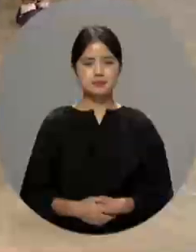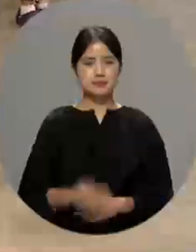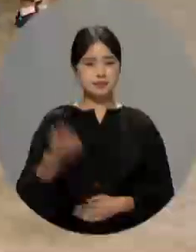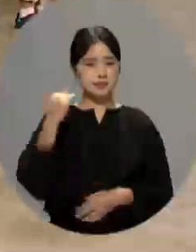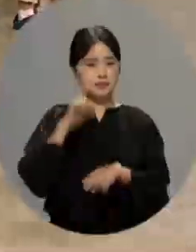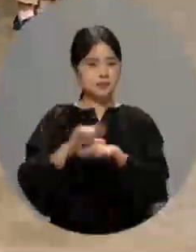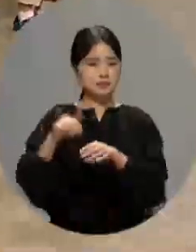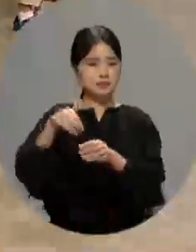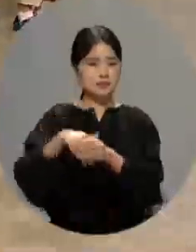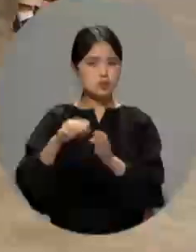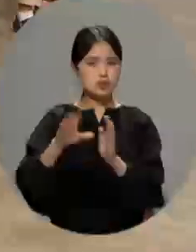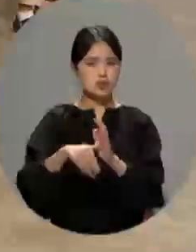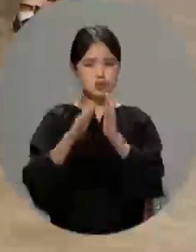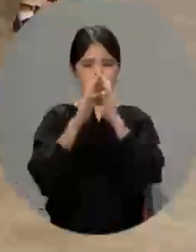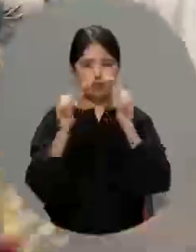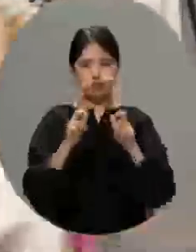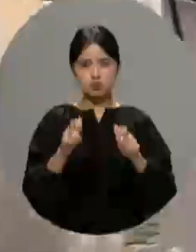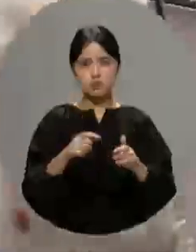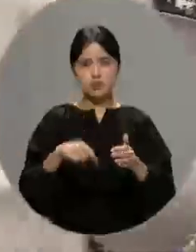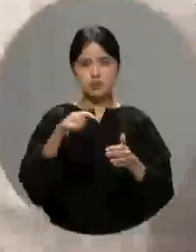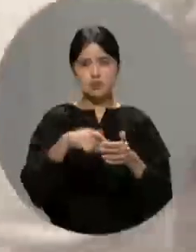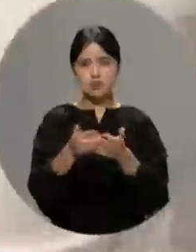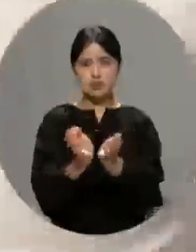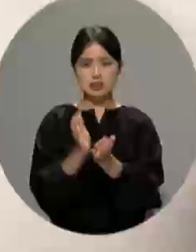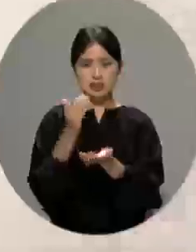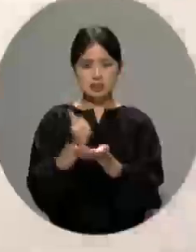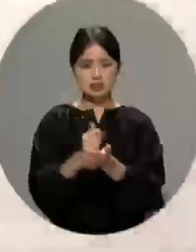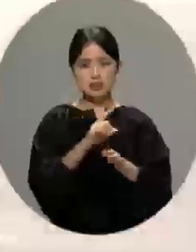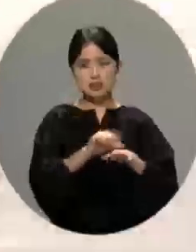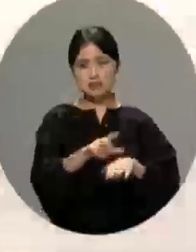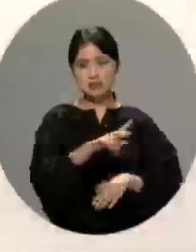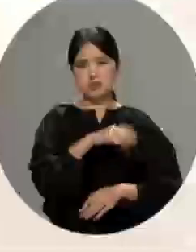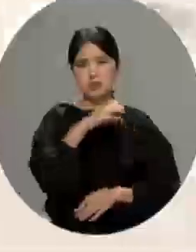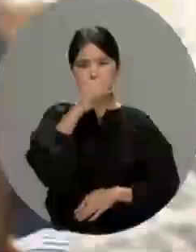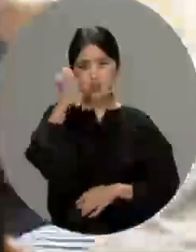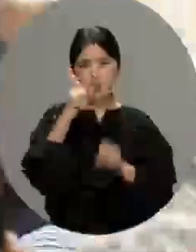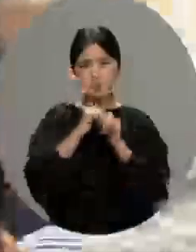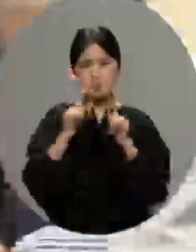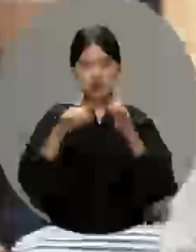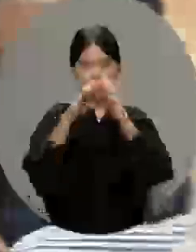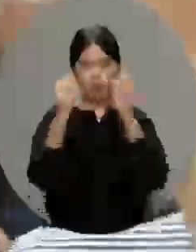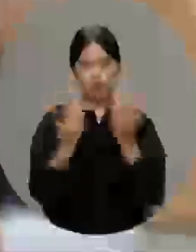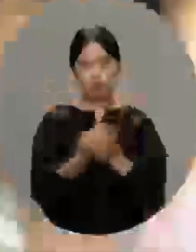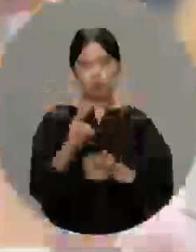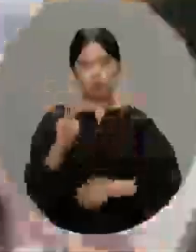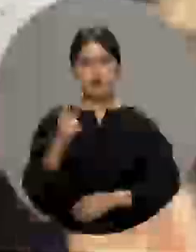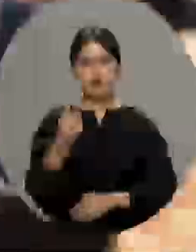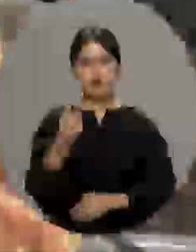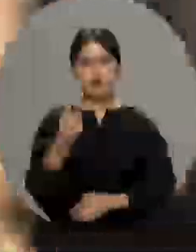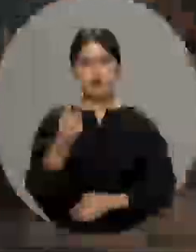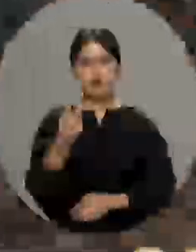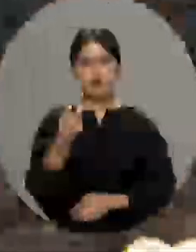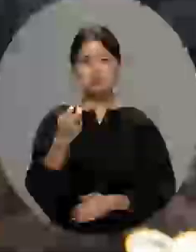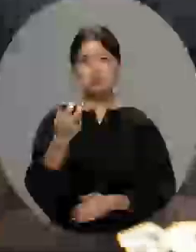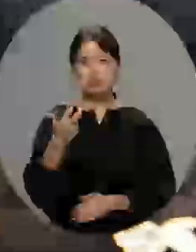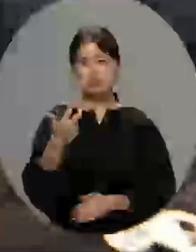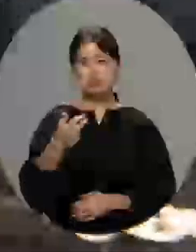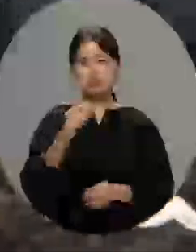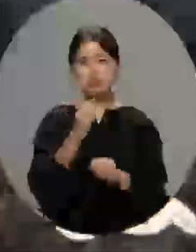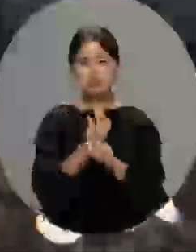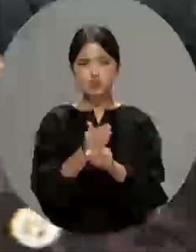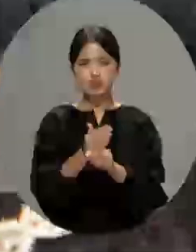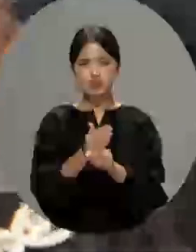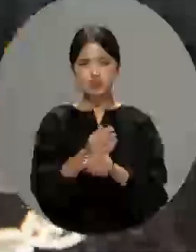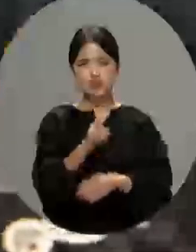지난 지방선거에서 전라북도 내 단체장이나 지방의원에 당선된 인물은 모두 227명. 이 가운데